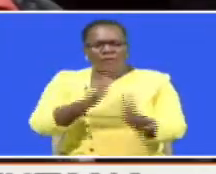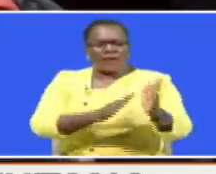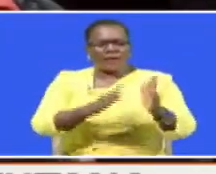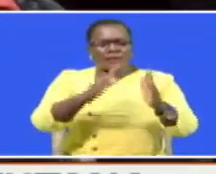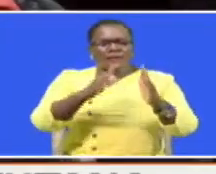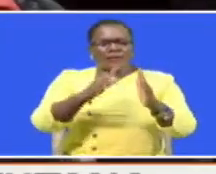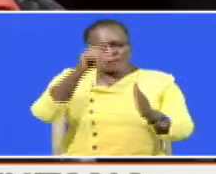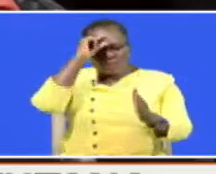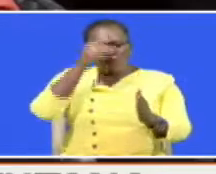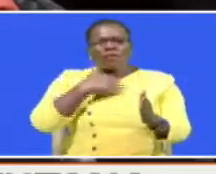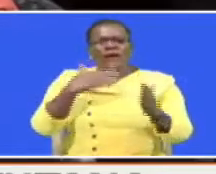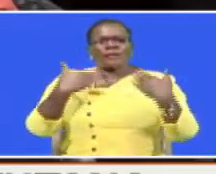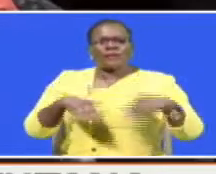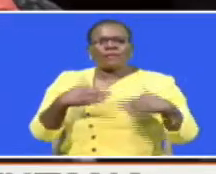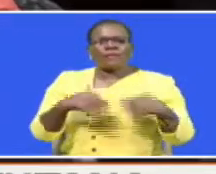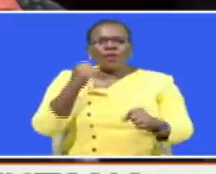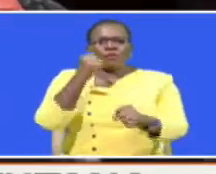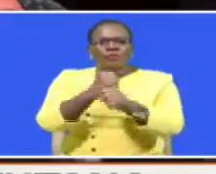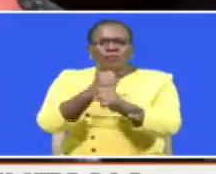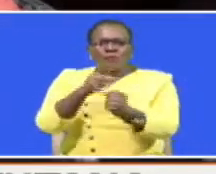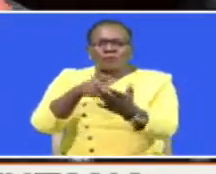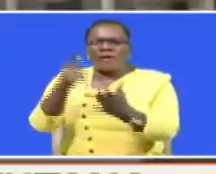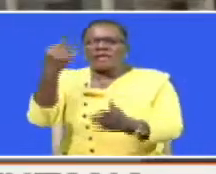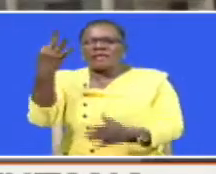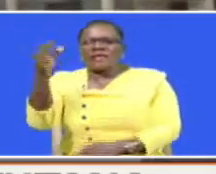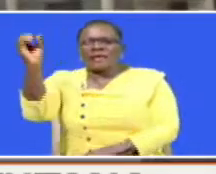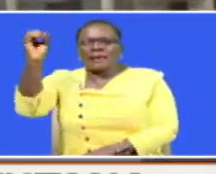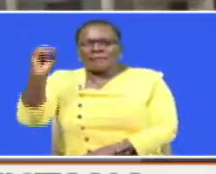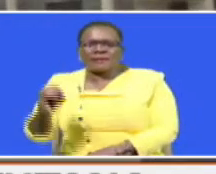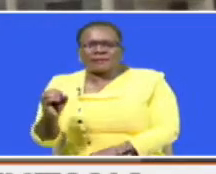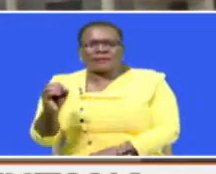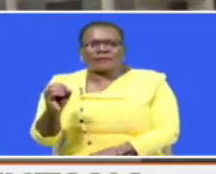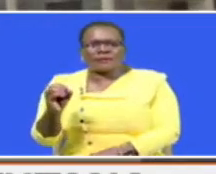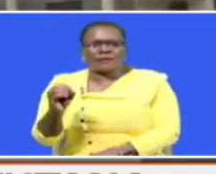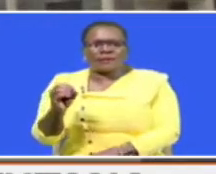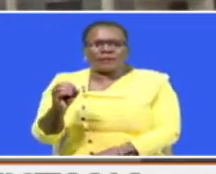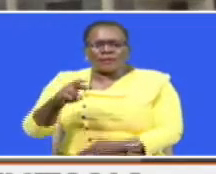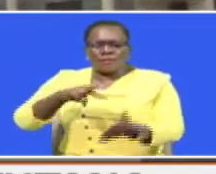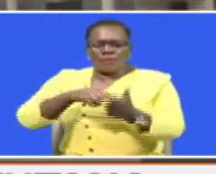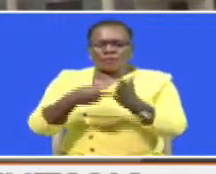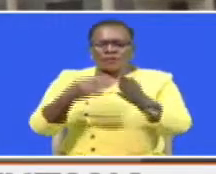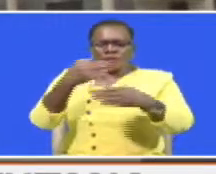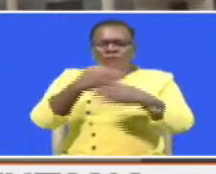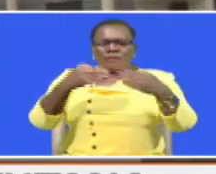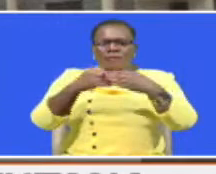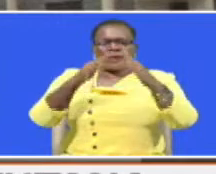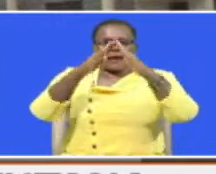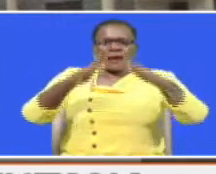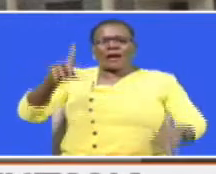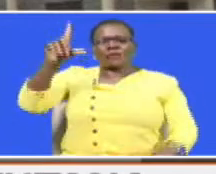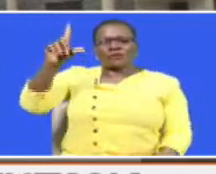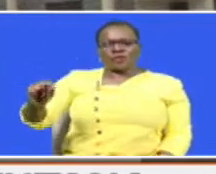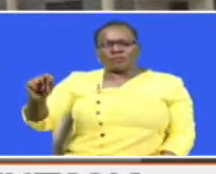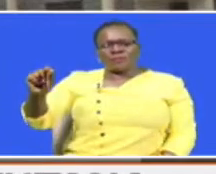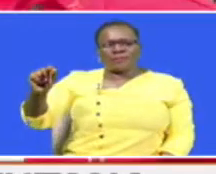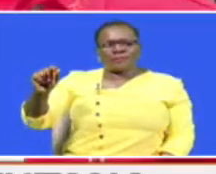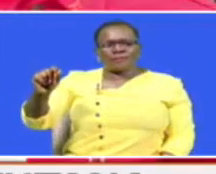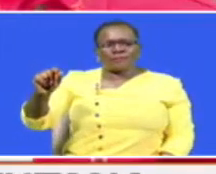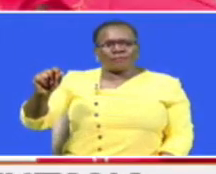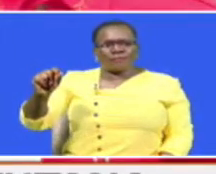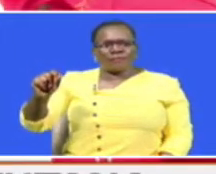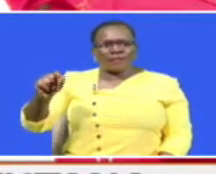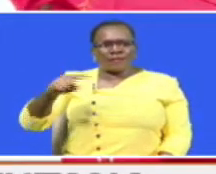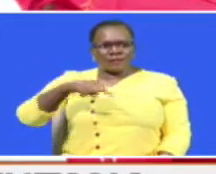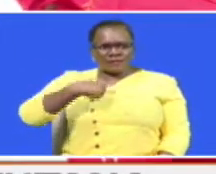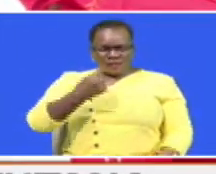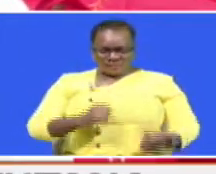wa kuwataka Wakenya walioajiriwa kutoa 3% ya mishahara yao kwa minajili ya mradi mpya wa nyumba za bei nafuu. We